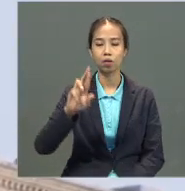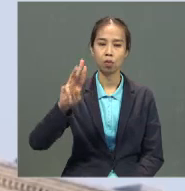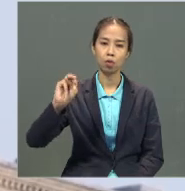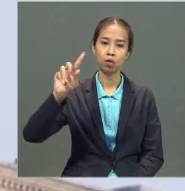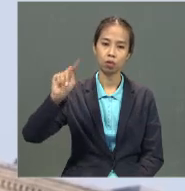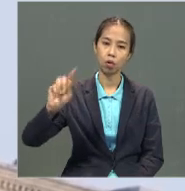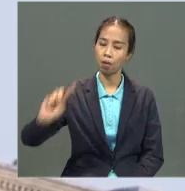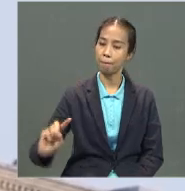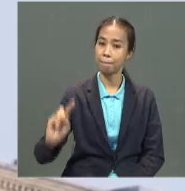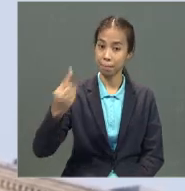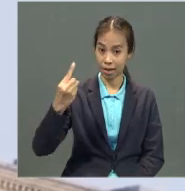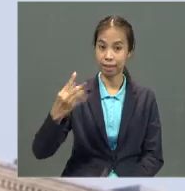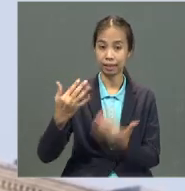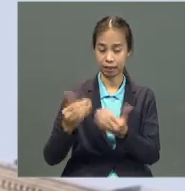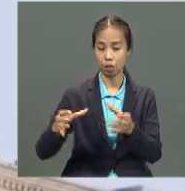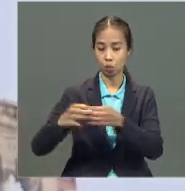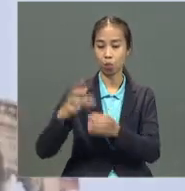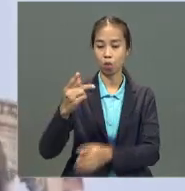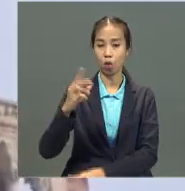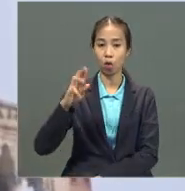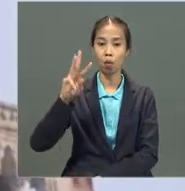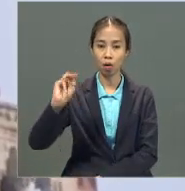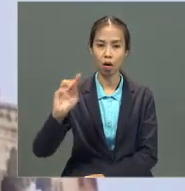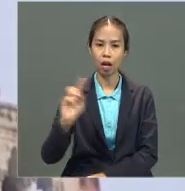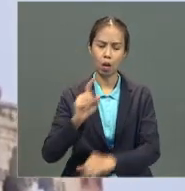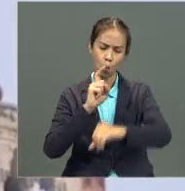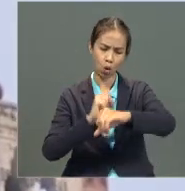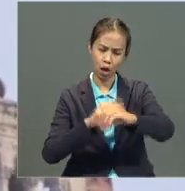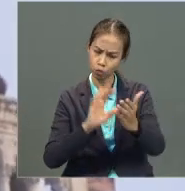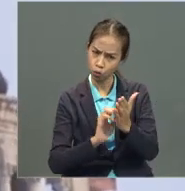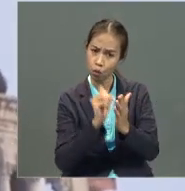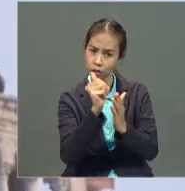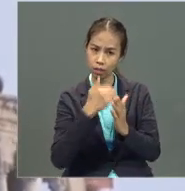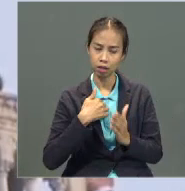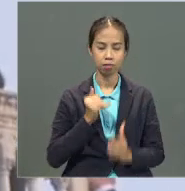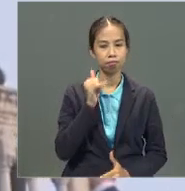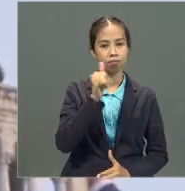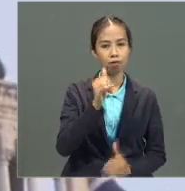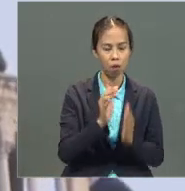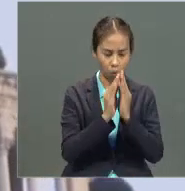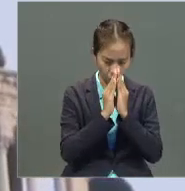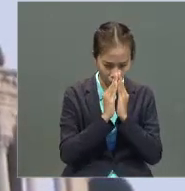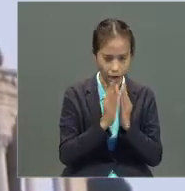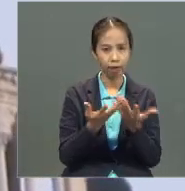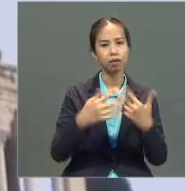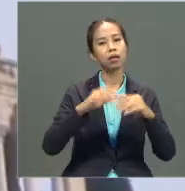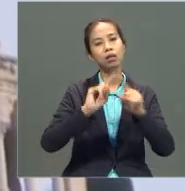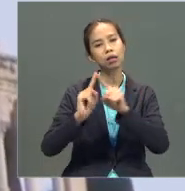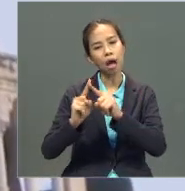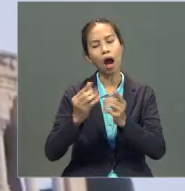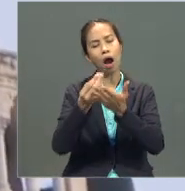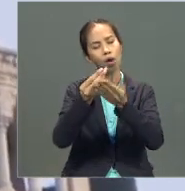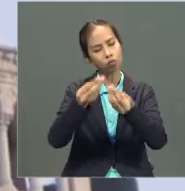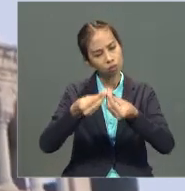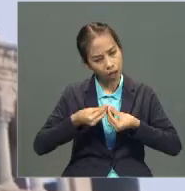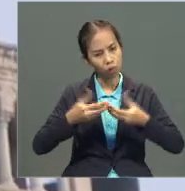นนะคะในครม.ประยุทธ์2/2ก็ถือเลิกมงคลเข้าสักการะสิ่งศักดิ์สิทธิ์ประจำทำเนียบรัฐบาลเพื่อความเป็นสิริมงคล